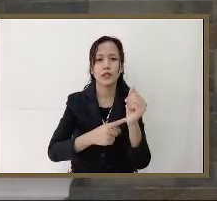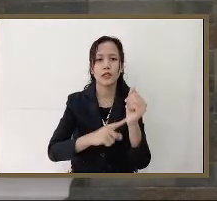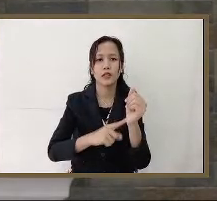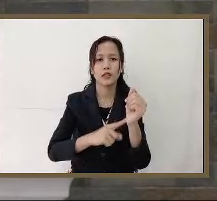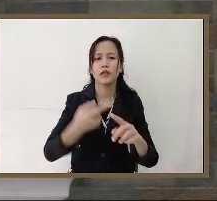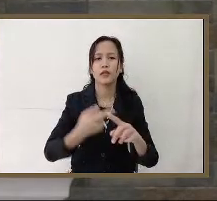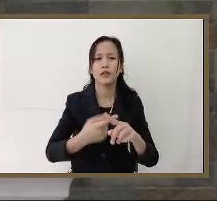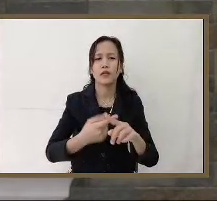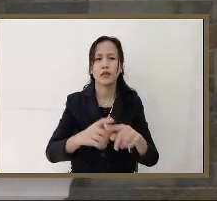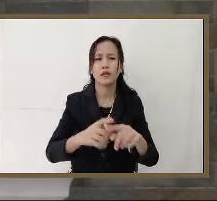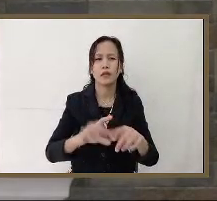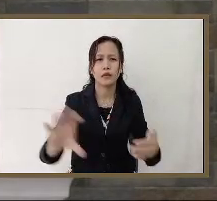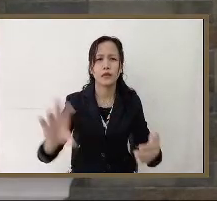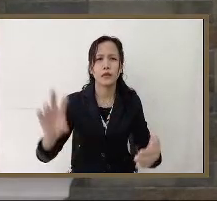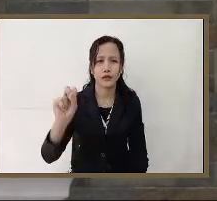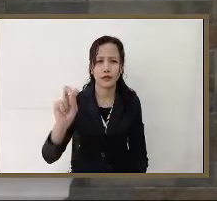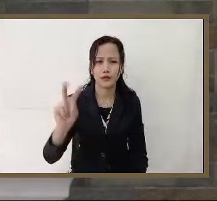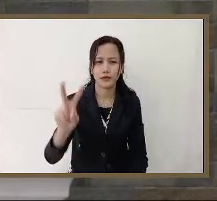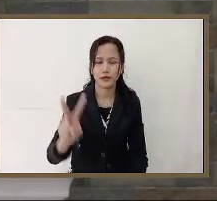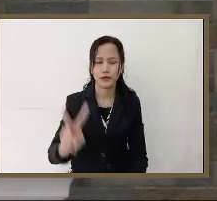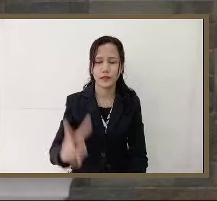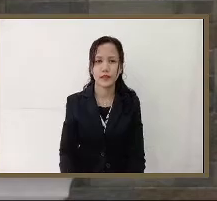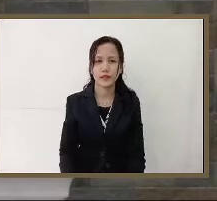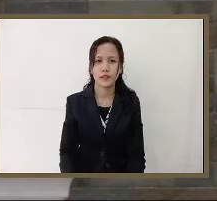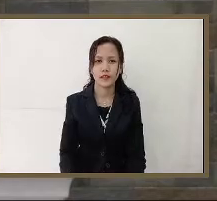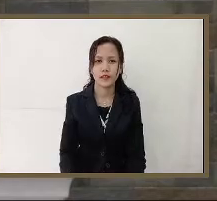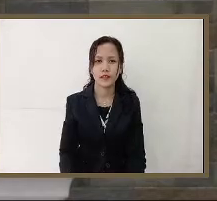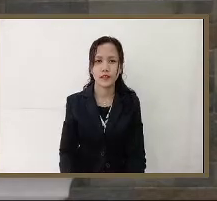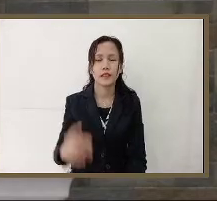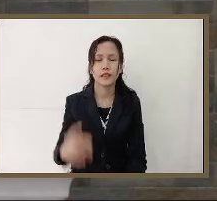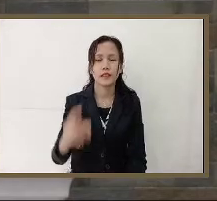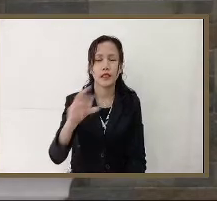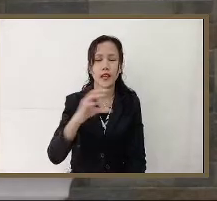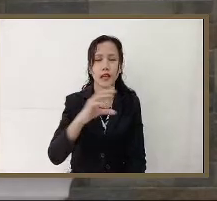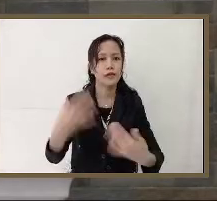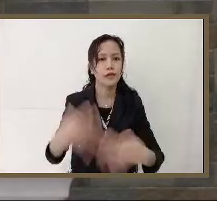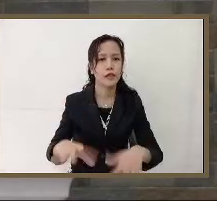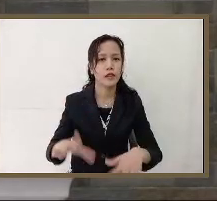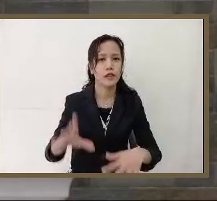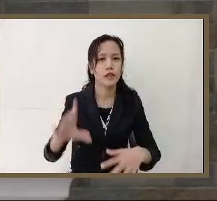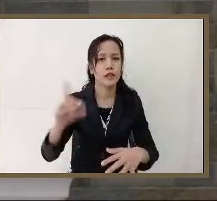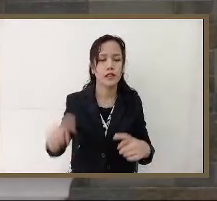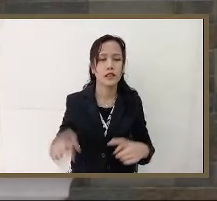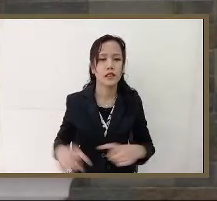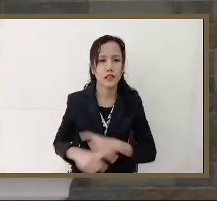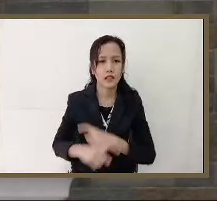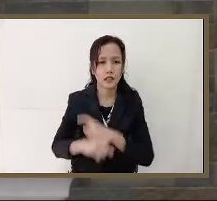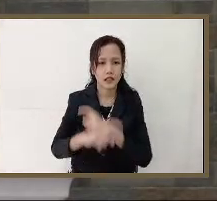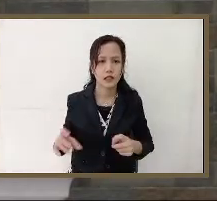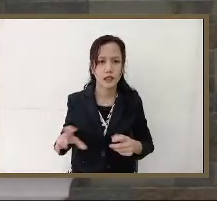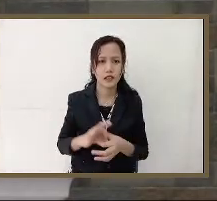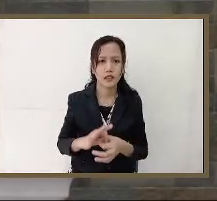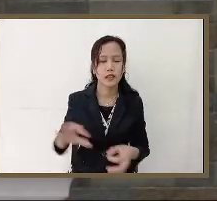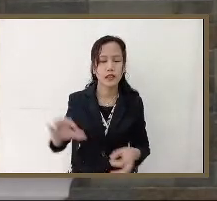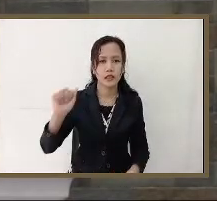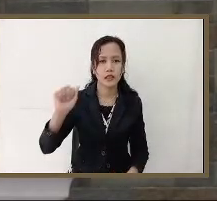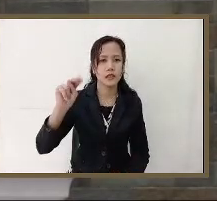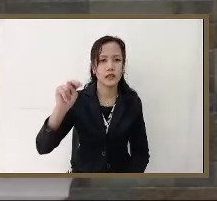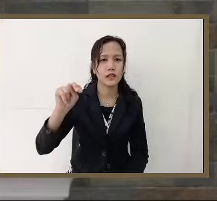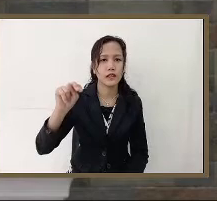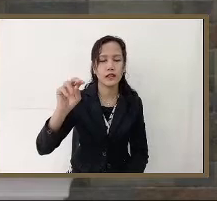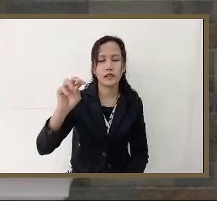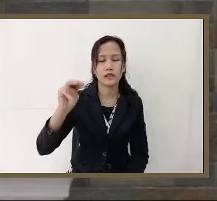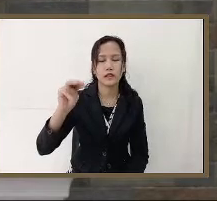Alright? And after the corruption ng anak niyang si Amnon, ang sumunod na nangyari is that